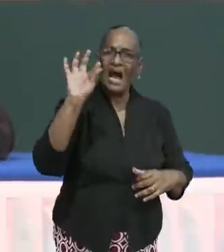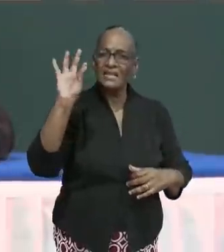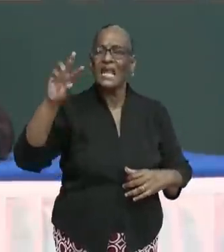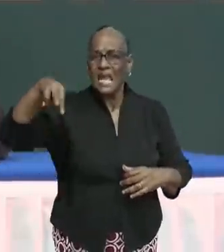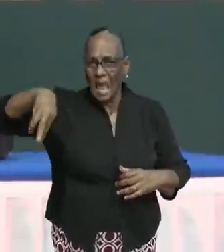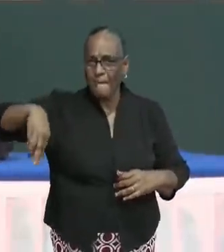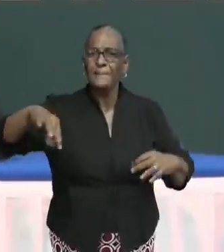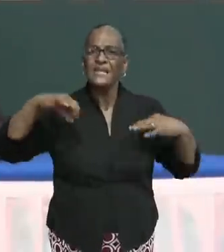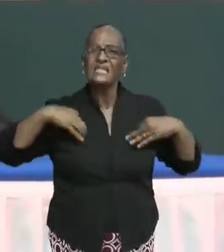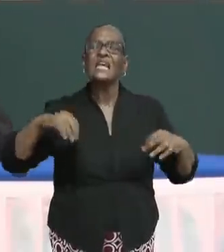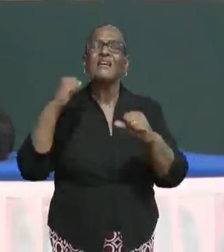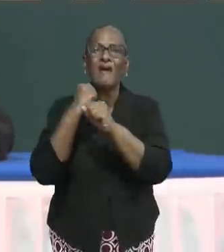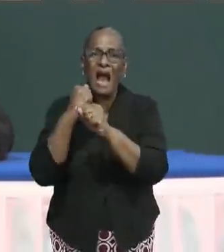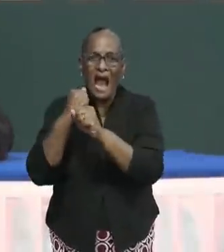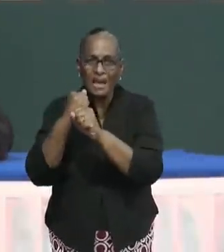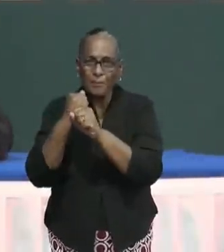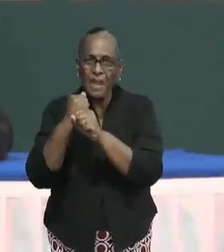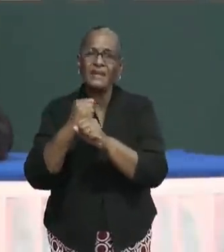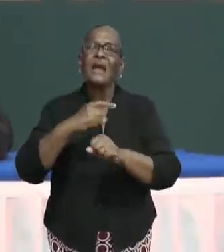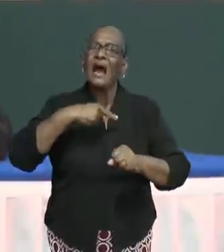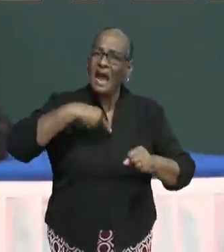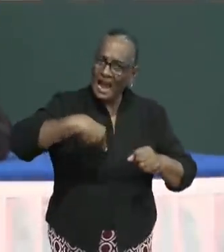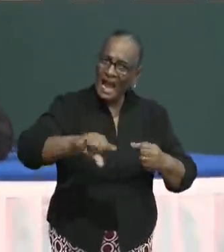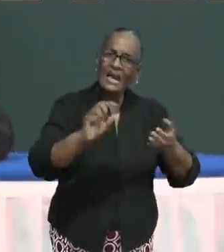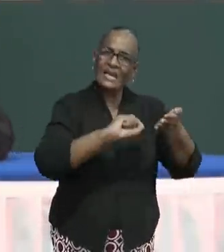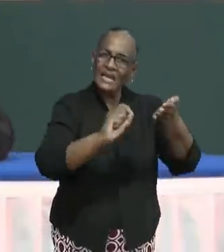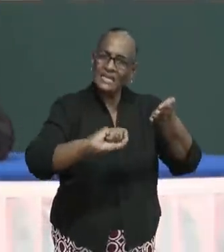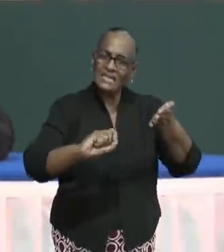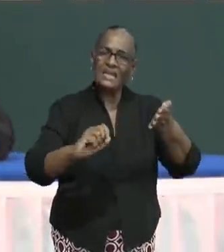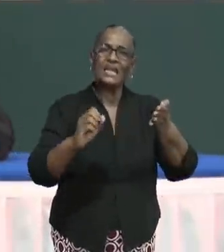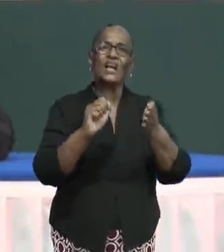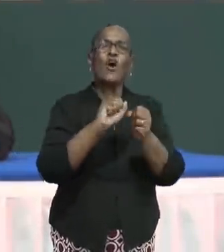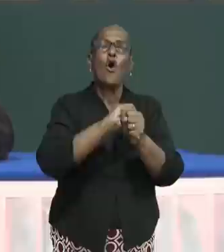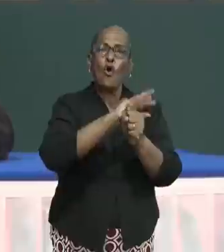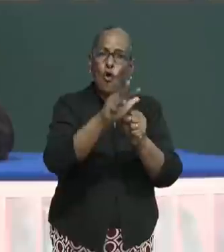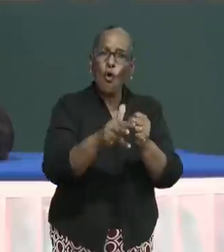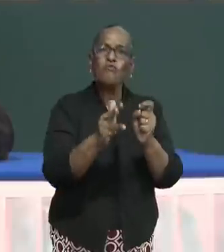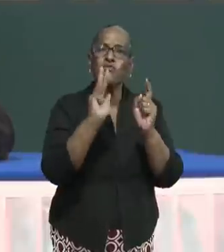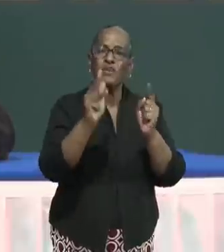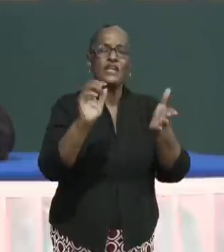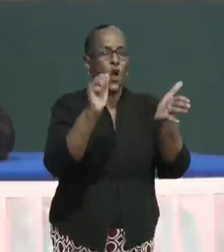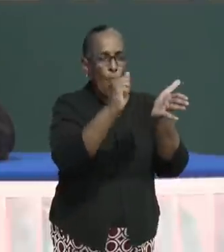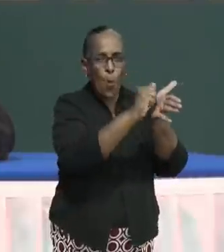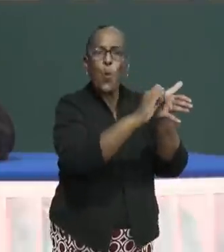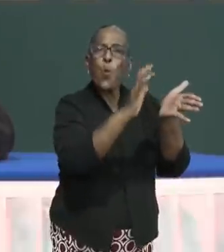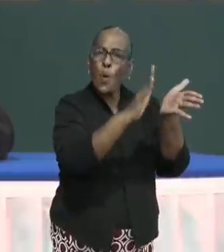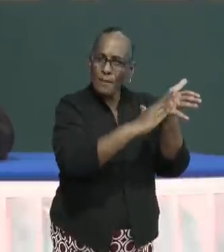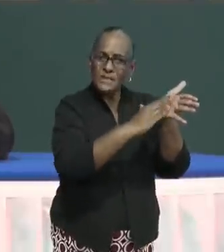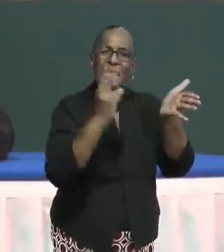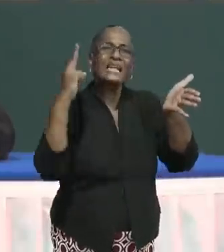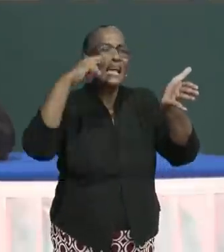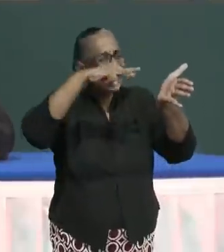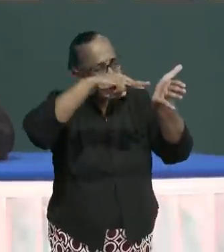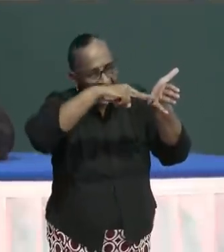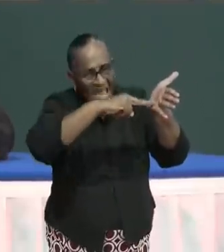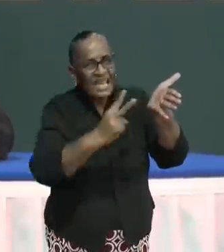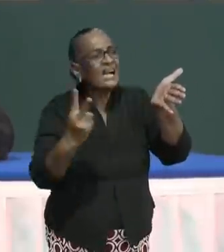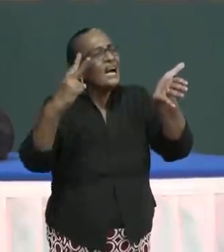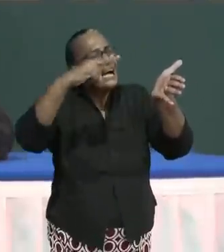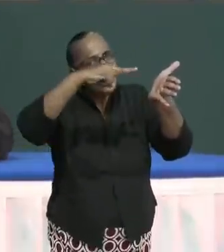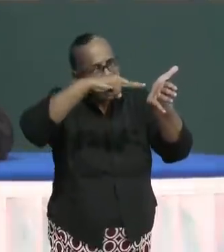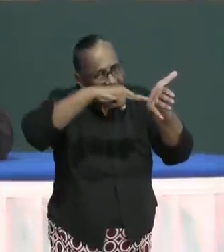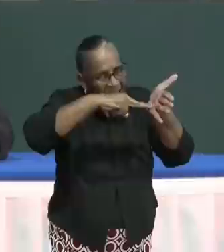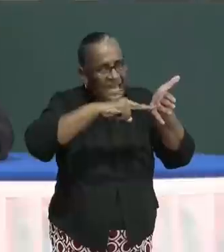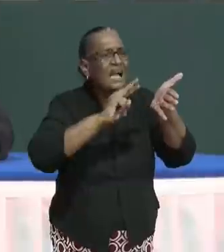registreren, gaat u op de COVID-website, checkt u naar de zaken die nodig zijn, en dan mailt u het door.